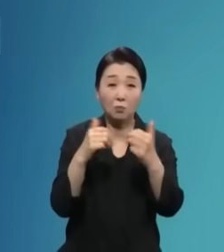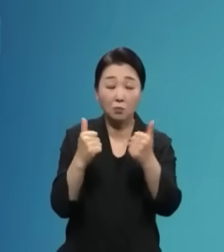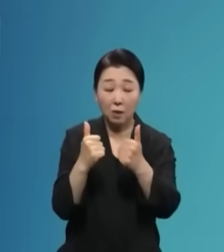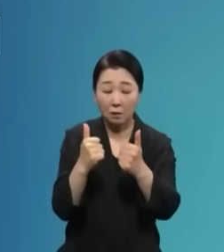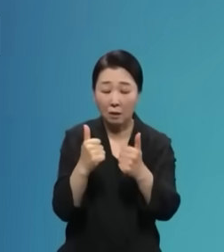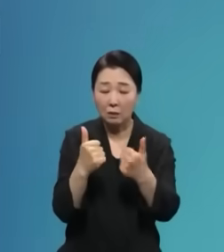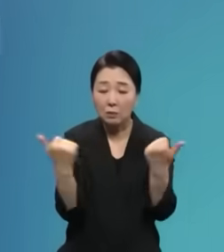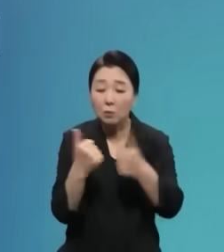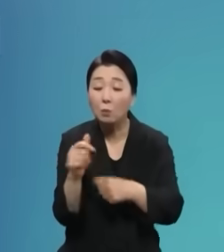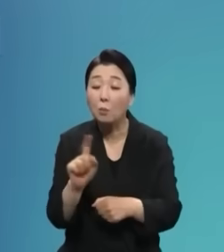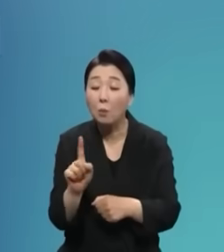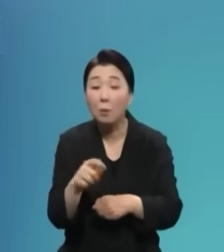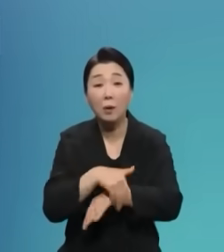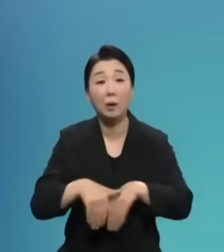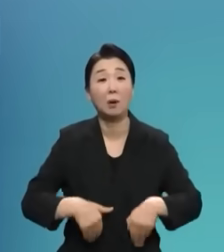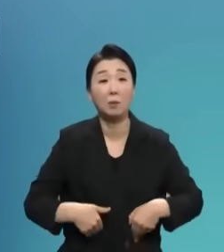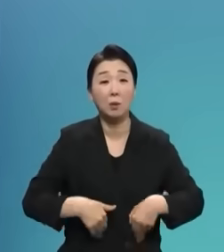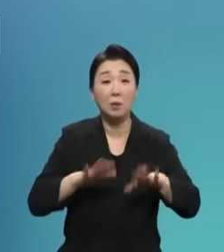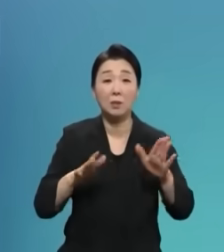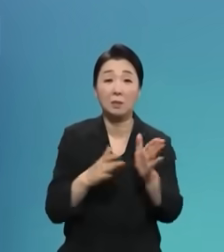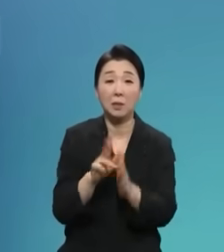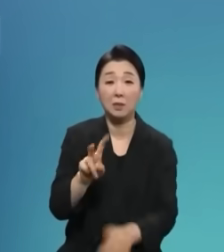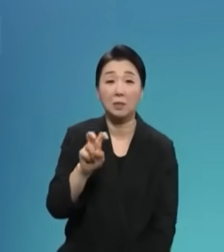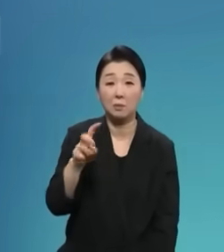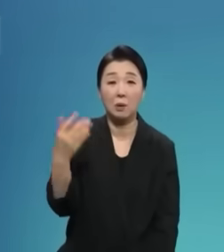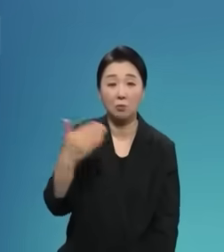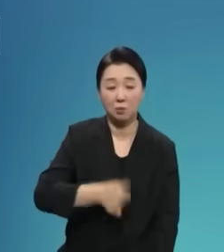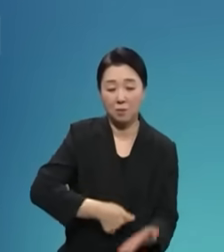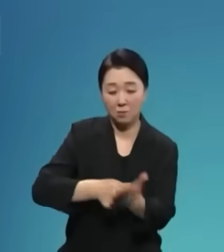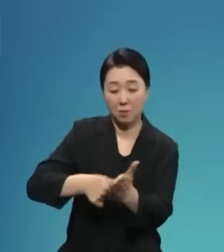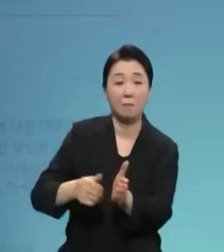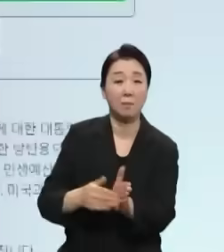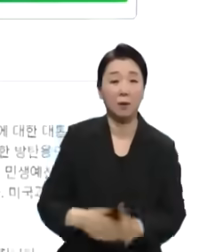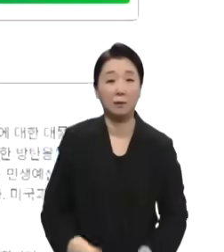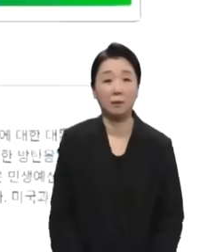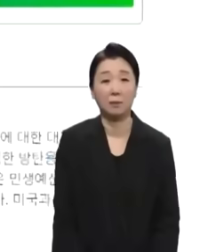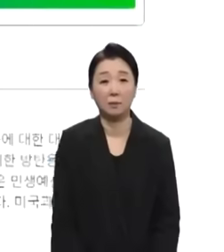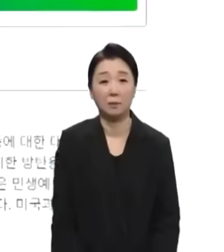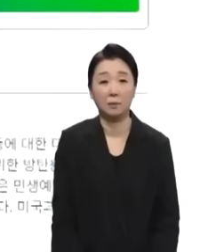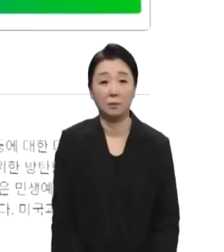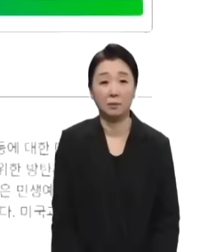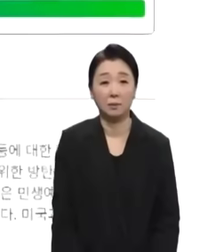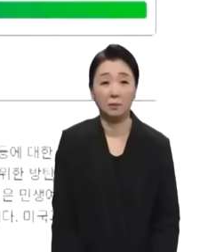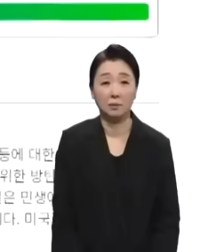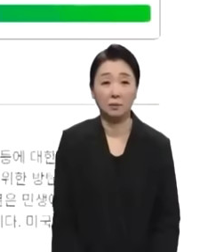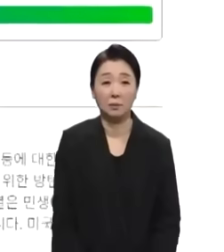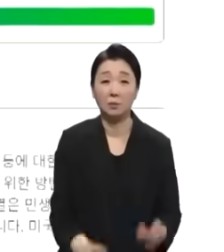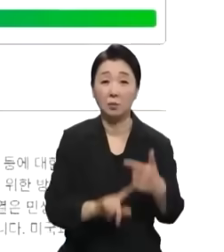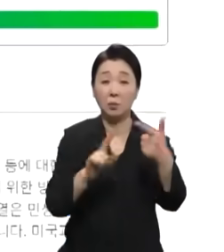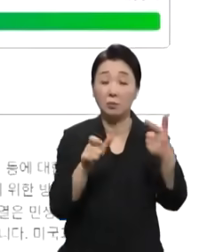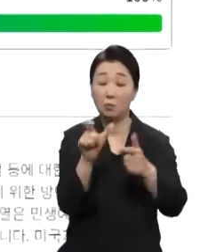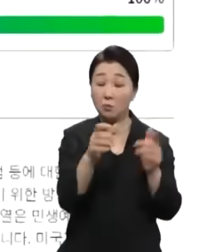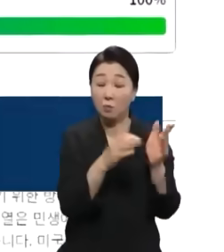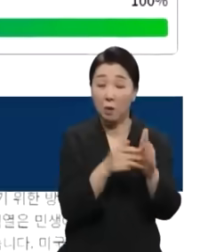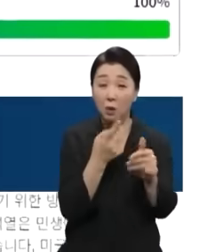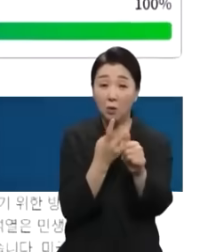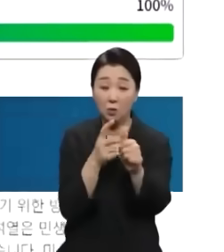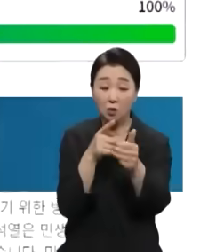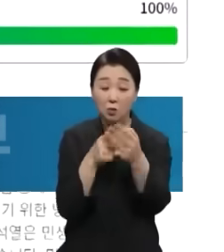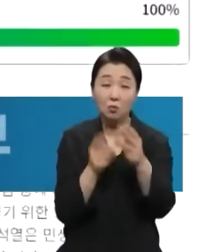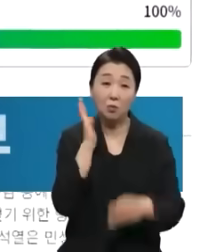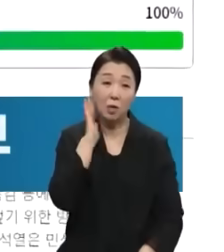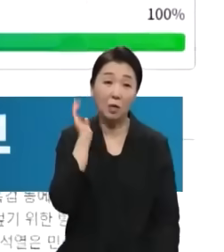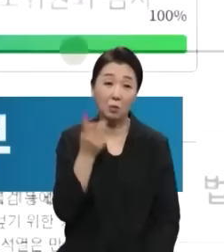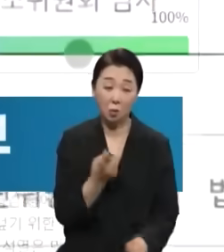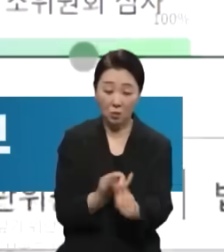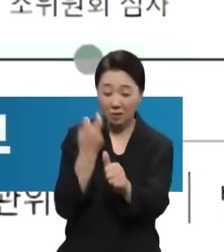청원을 논하는데 지금까지 22만 9천 명이 동의했습니다. 지난 16일 등록된 윤석열 대통령